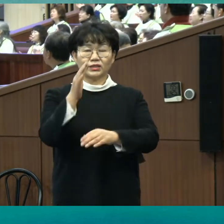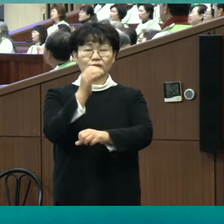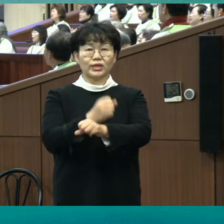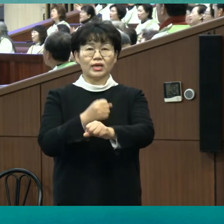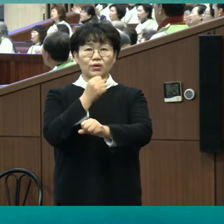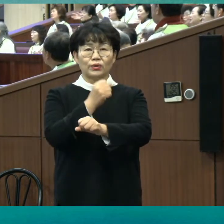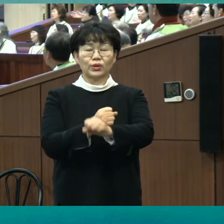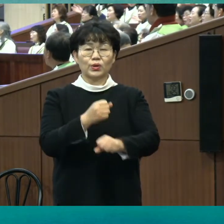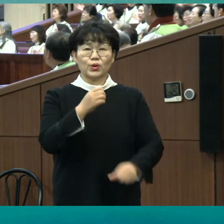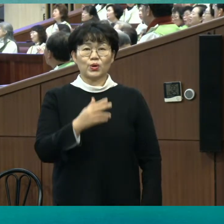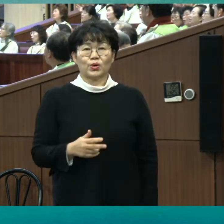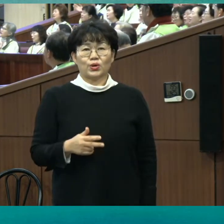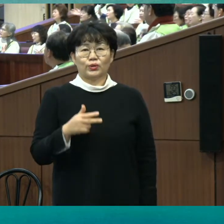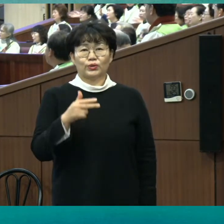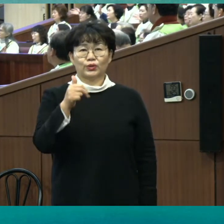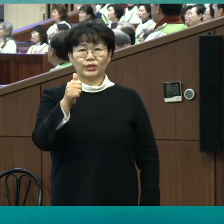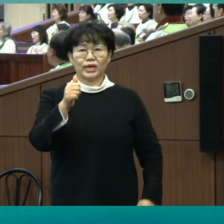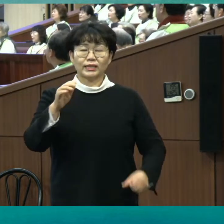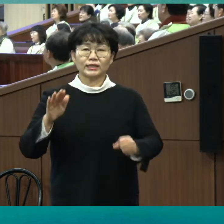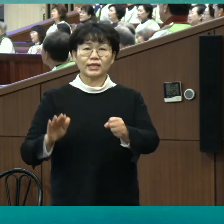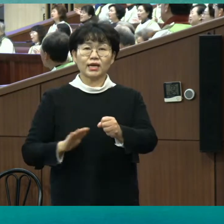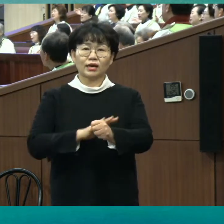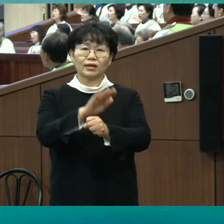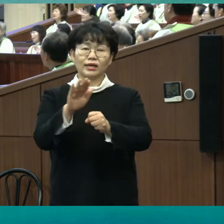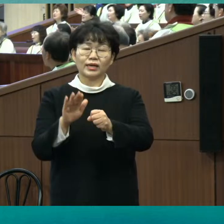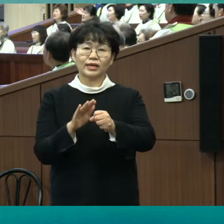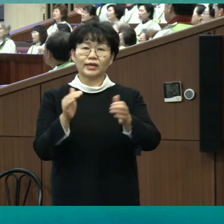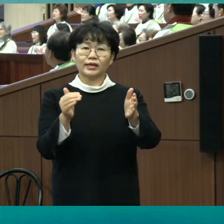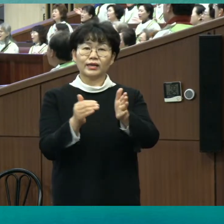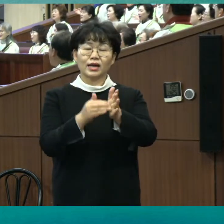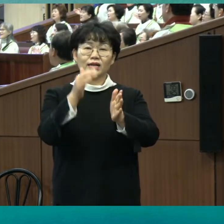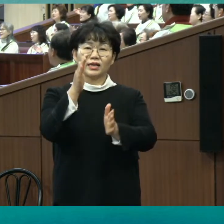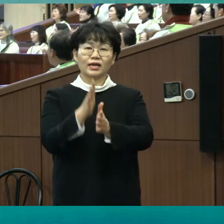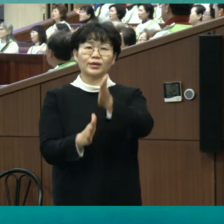예수의 공로. 주의 그 한량 없도다.